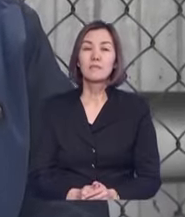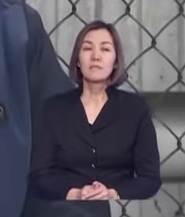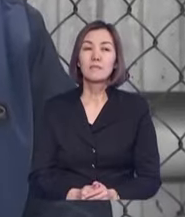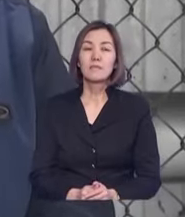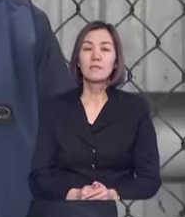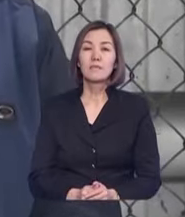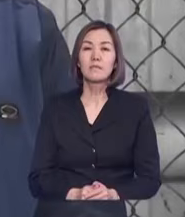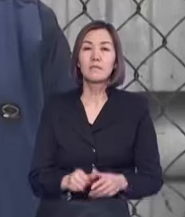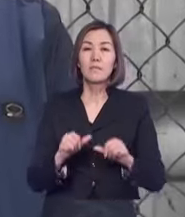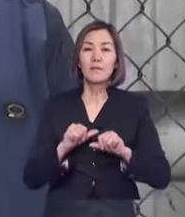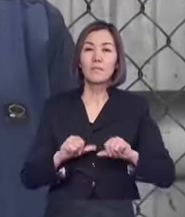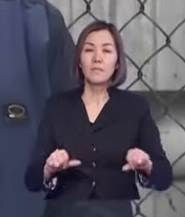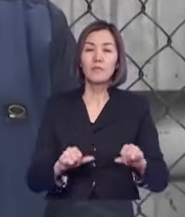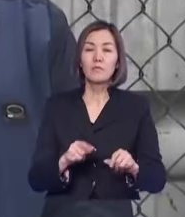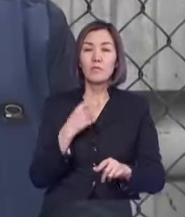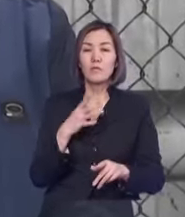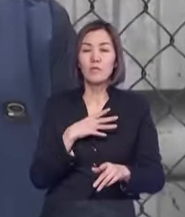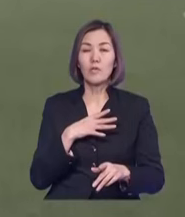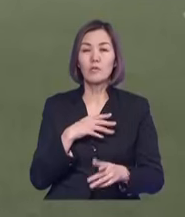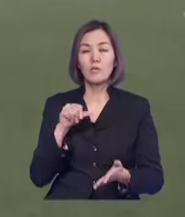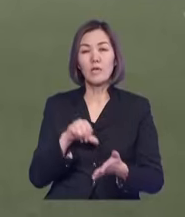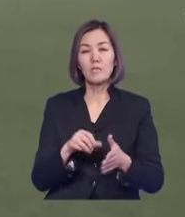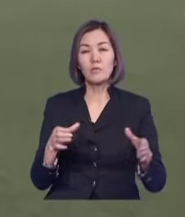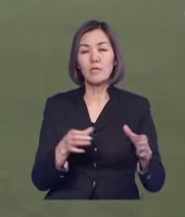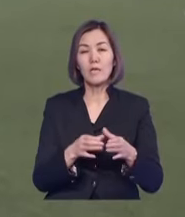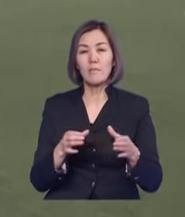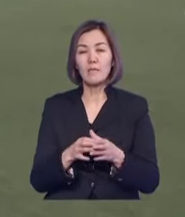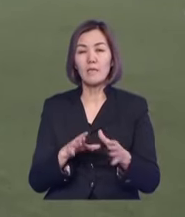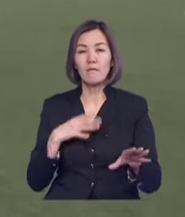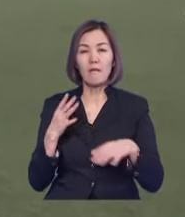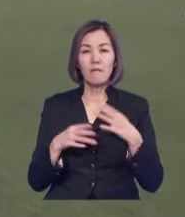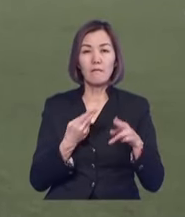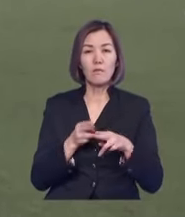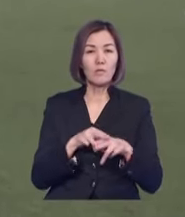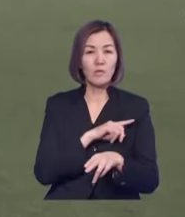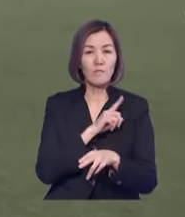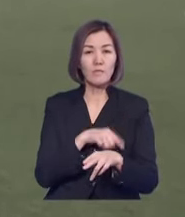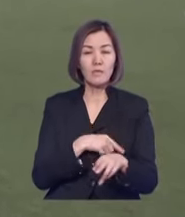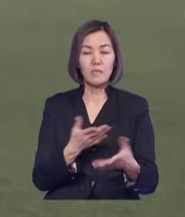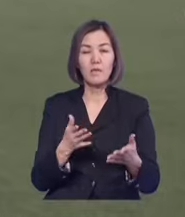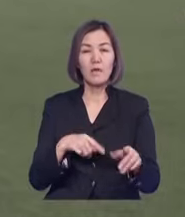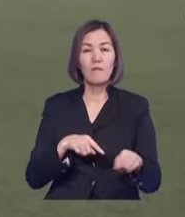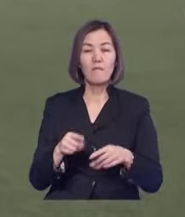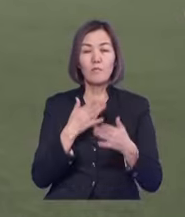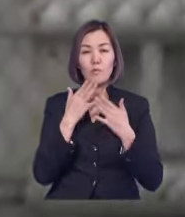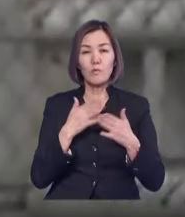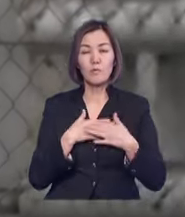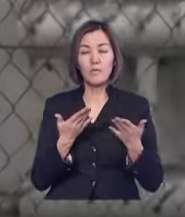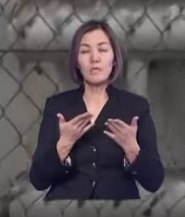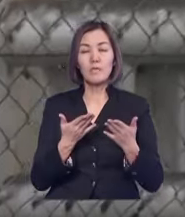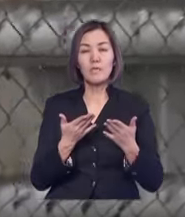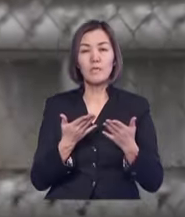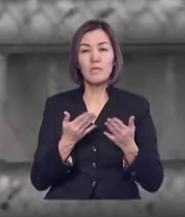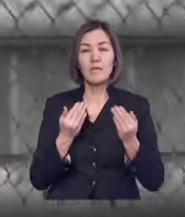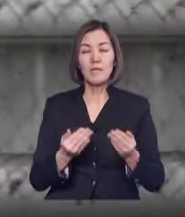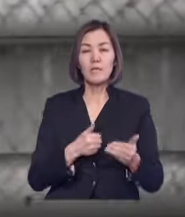Бас төрешінің айтуынша ойын тартысқа толы, қатысушы командалардың дайындығы мықты, аладопты нағыз серіктеріне айналдыра білген.